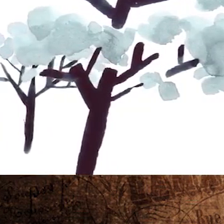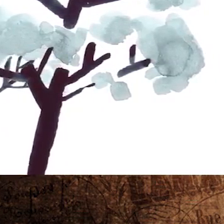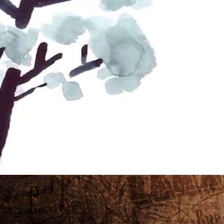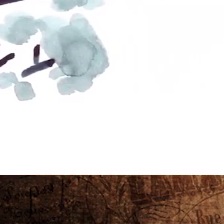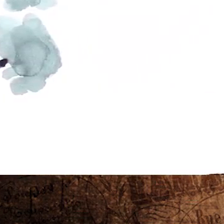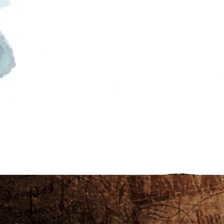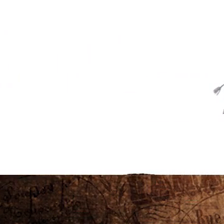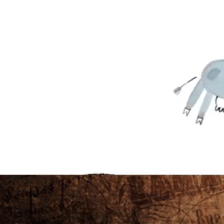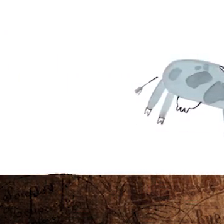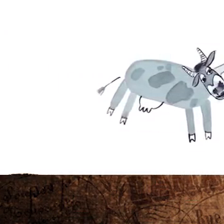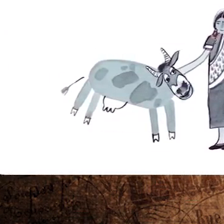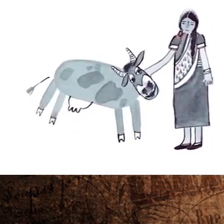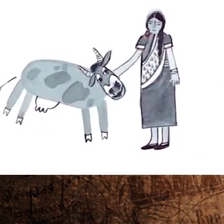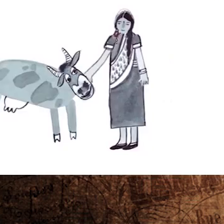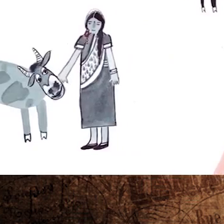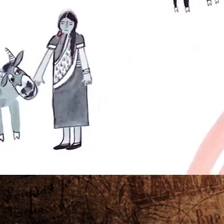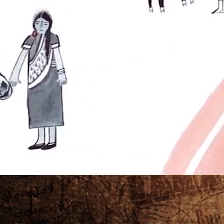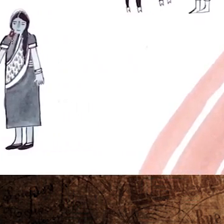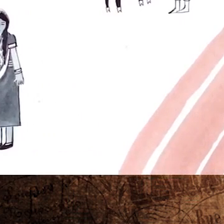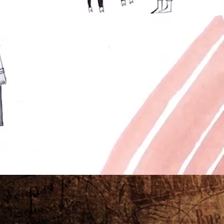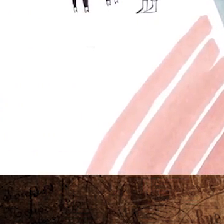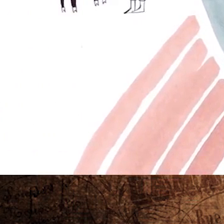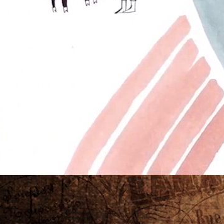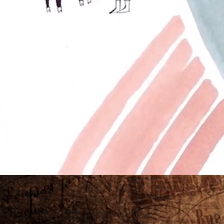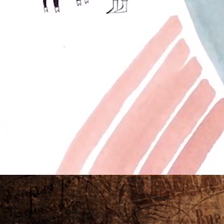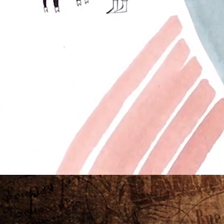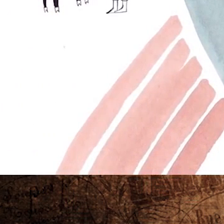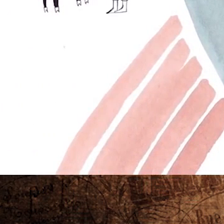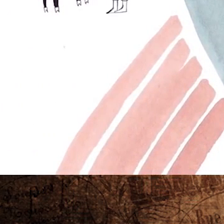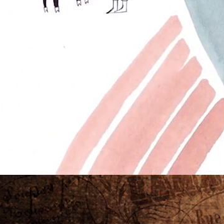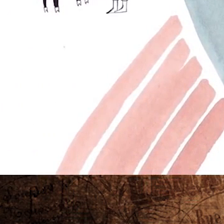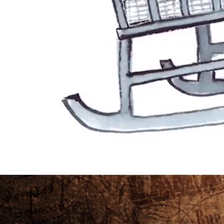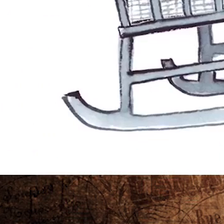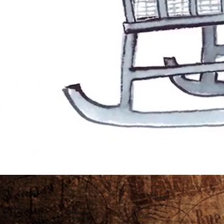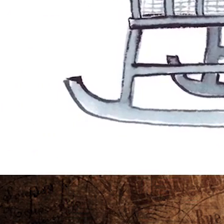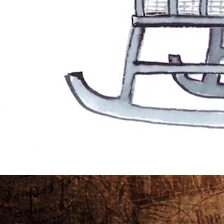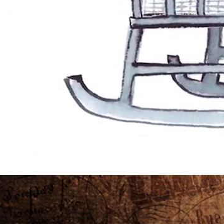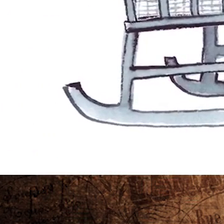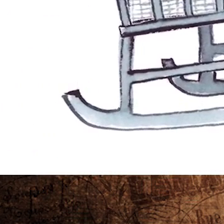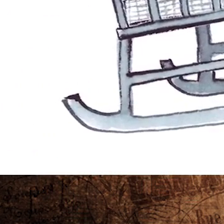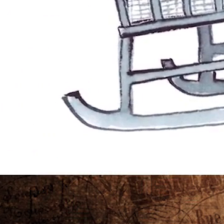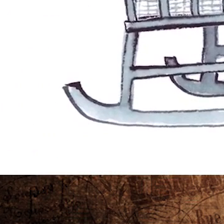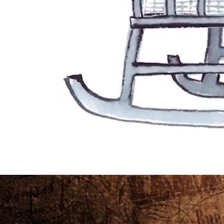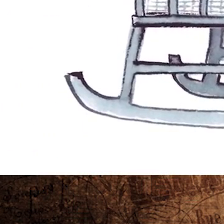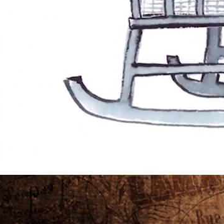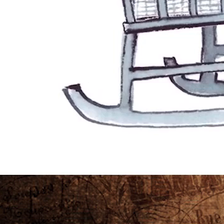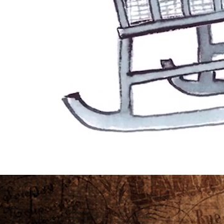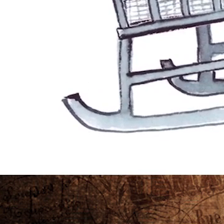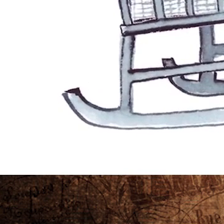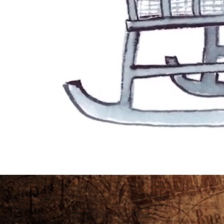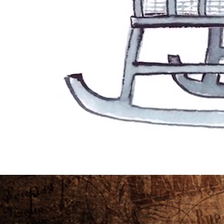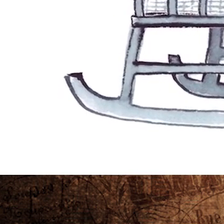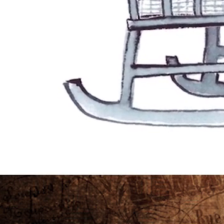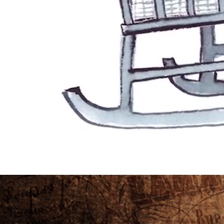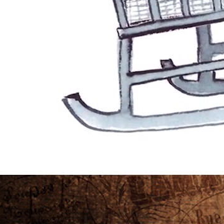которую надо было правильно читать чтобы жить в согласии с природой богами и людьми и даже с изобретением письма такая система